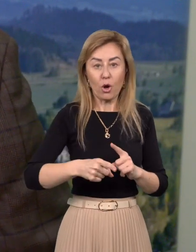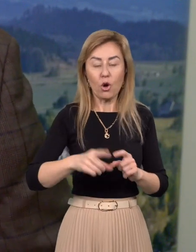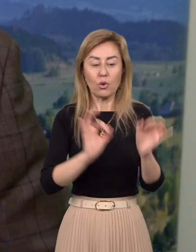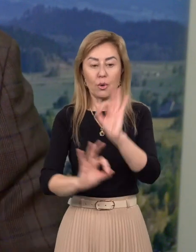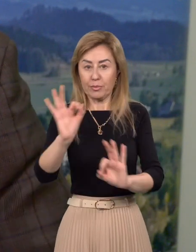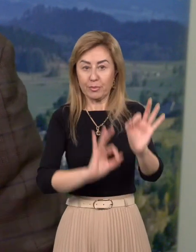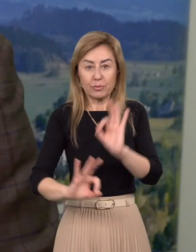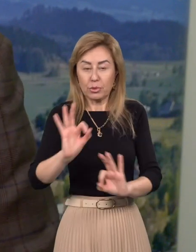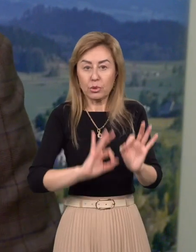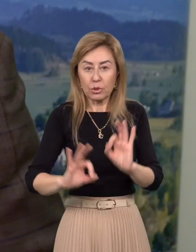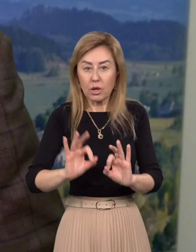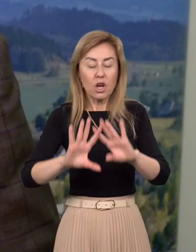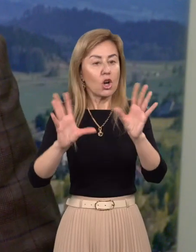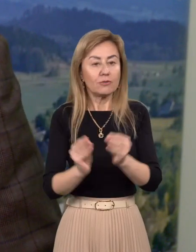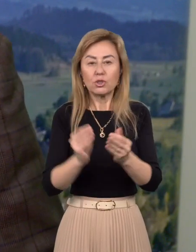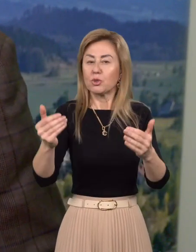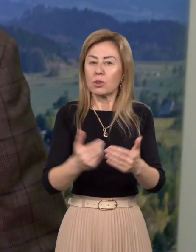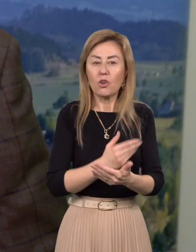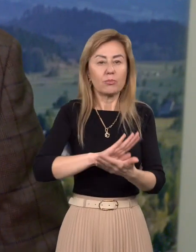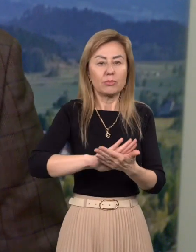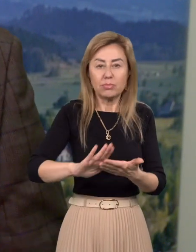użytku zmodernizowanego oddziału